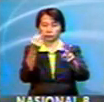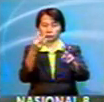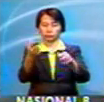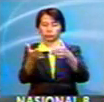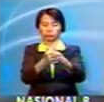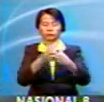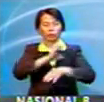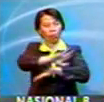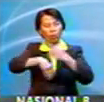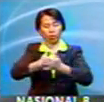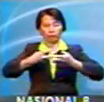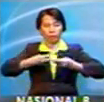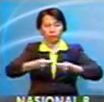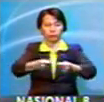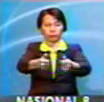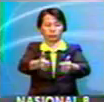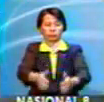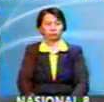lancar.